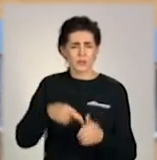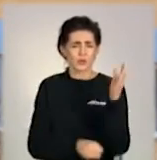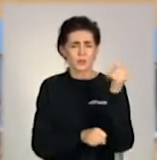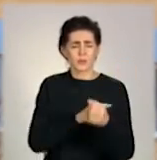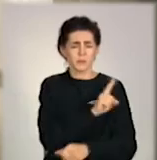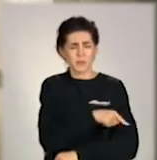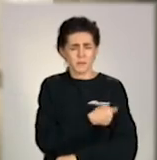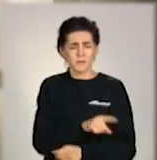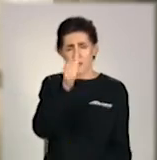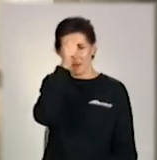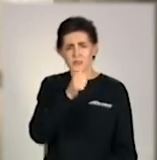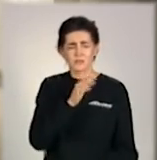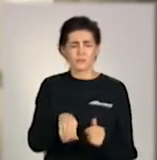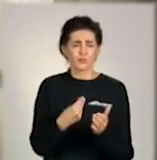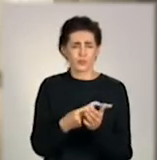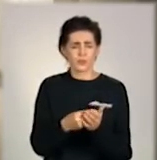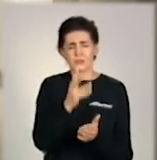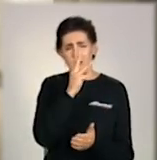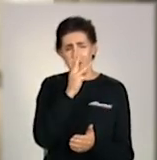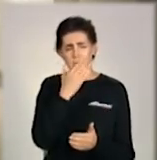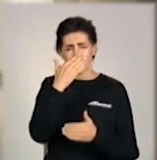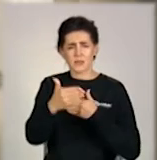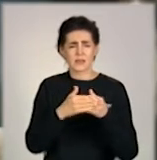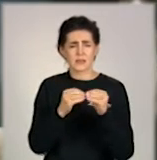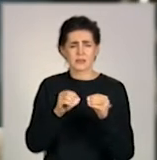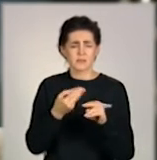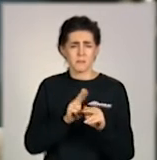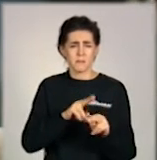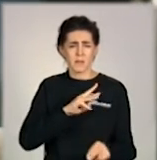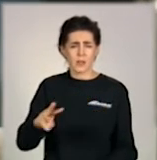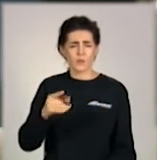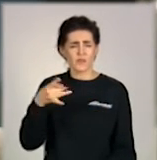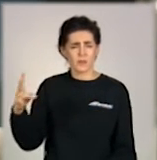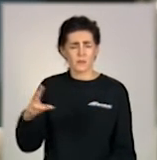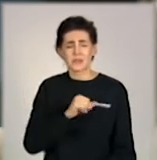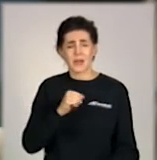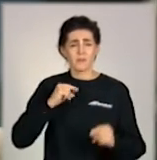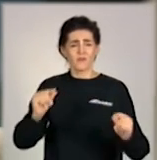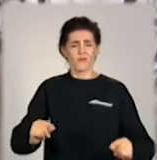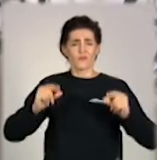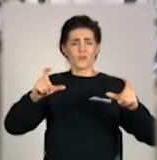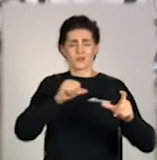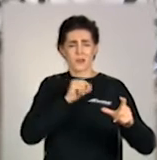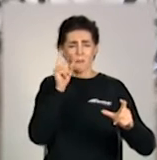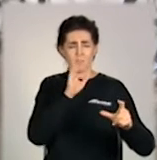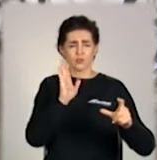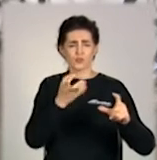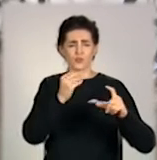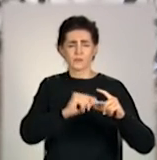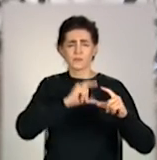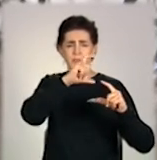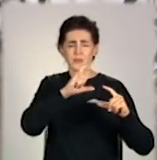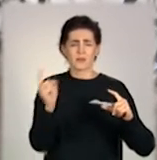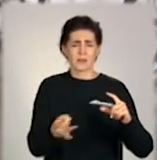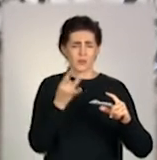співробітників. Місячний бюджет на заробітну плату – близько 10 мільйонів гривень. Після підвищення мінімалки ця сума зросте у декілька